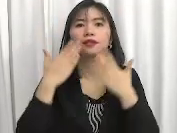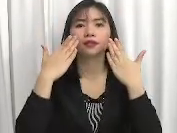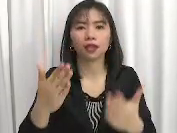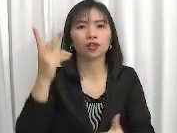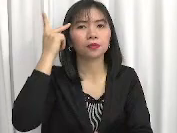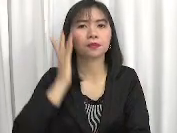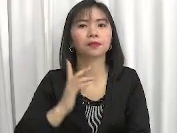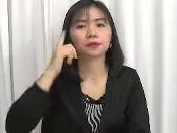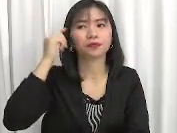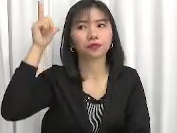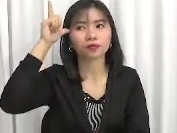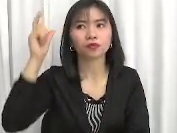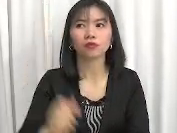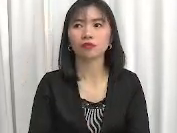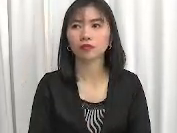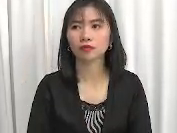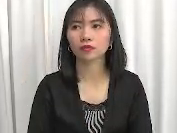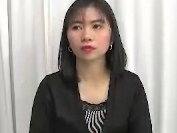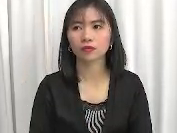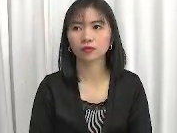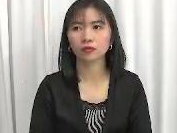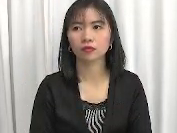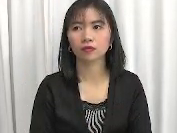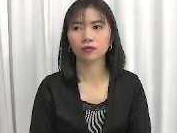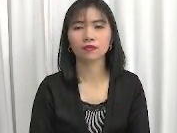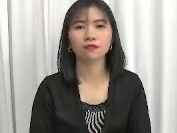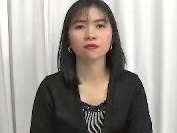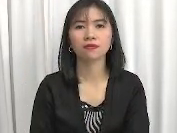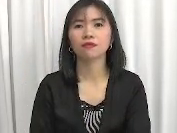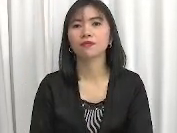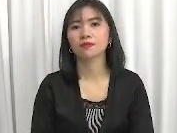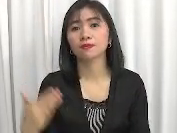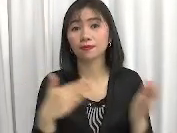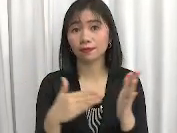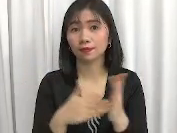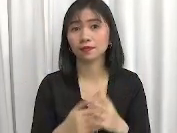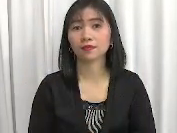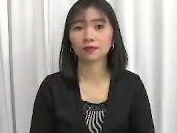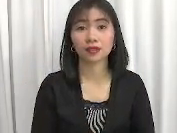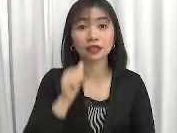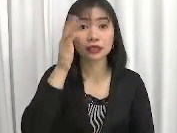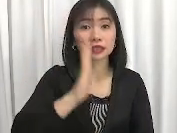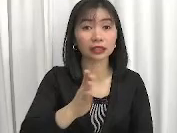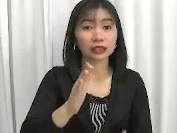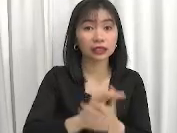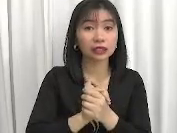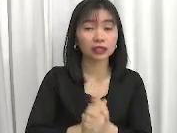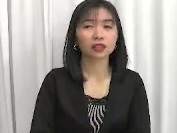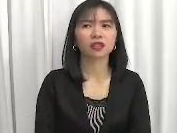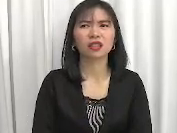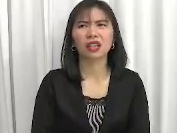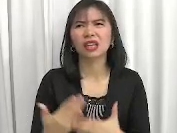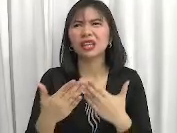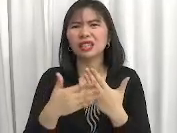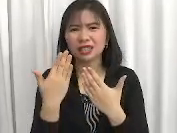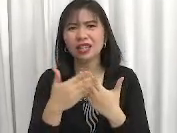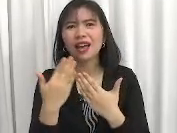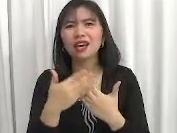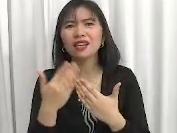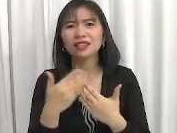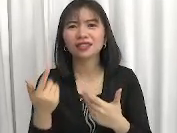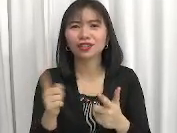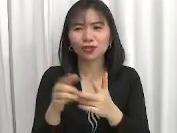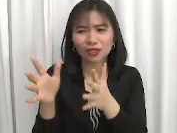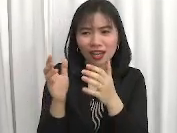Yeah. Pero sa totoo lang, di ba, ang babae, madaling kilitiin kahit galit ka na. Mamaya, pag nakalabit ka lang